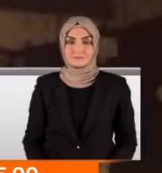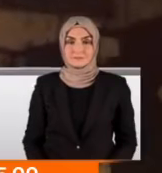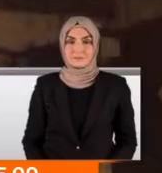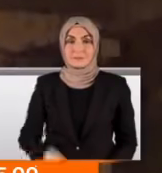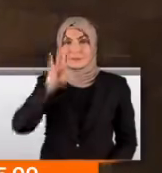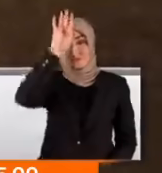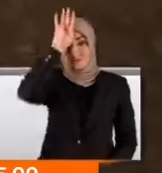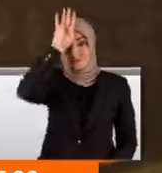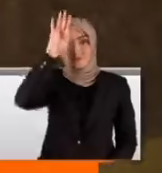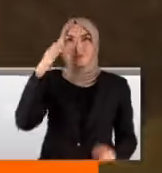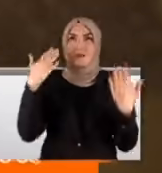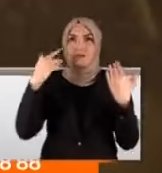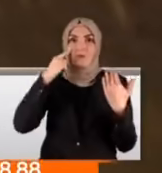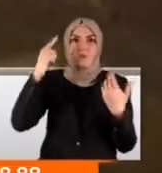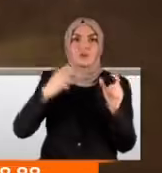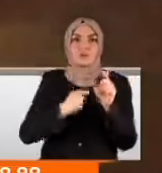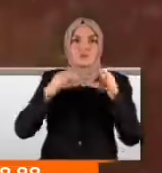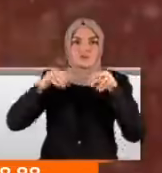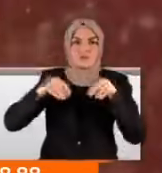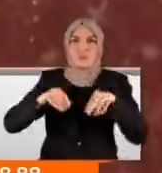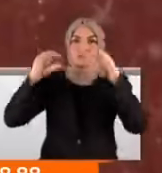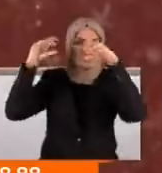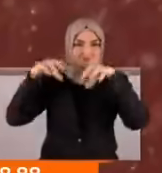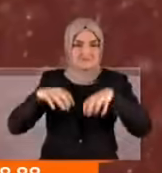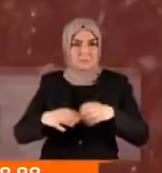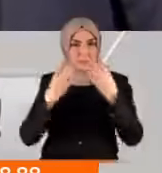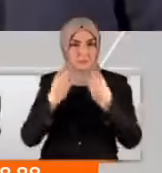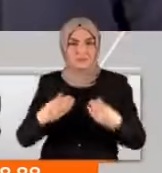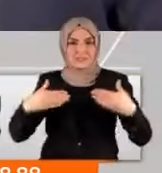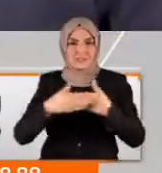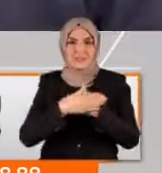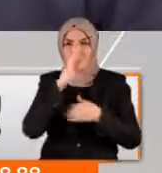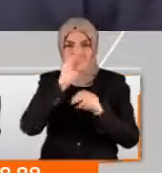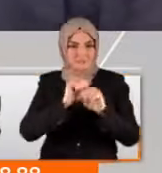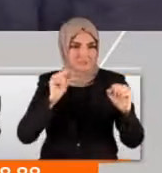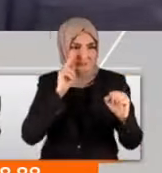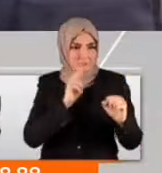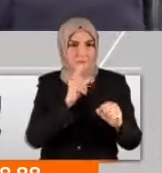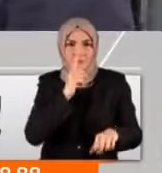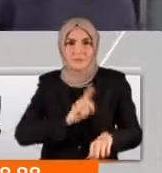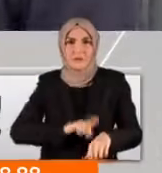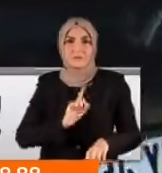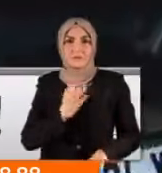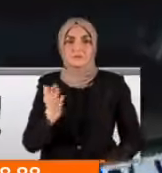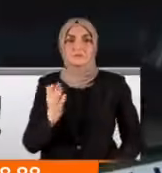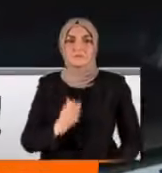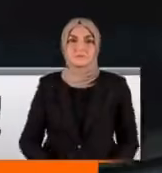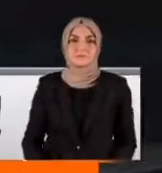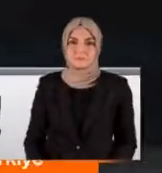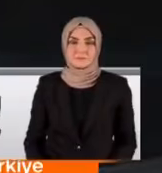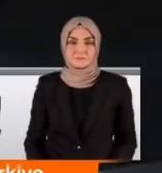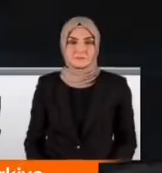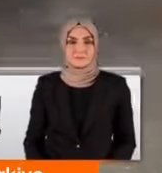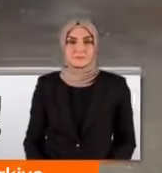İstanbul'da gökten çamur yağdı Gece camdan bakanlar gözlerine İnanamadı krem rengi olmuş yani çok